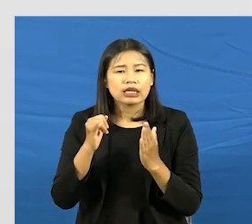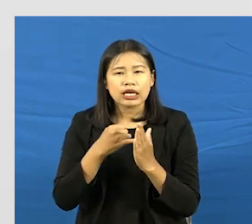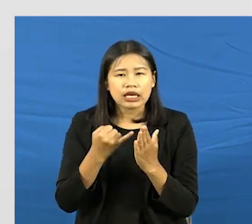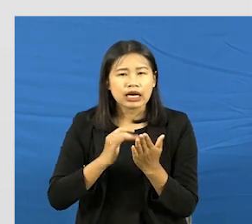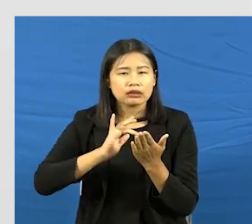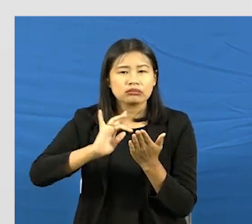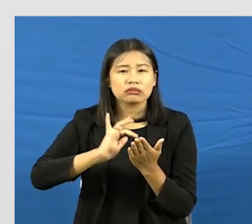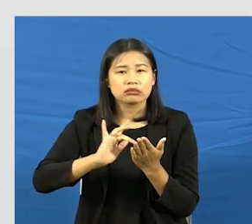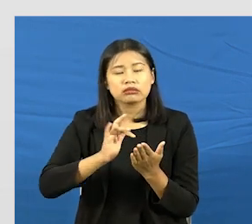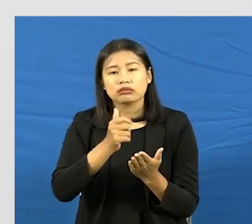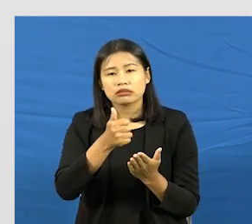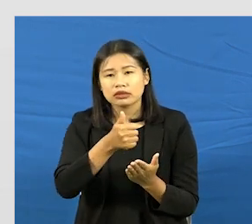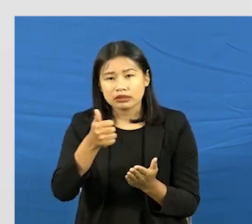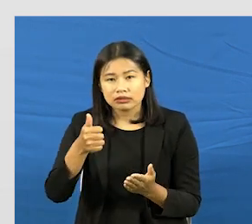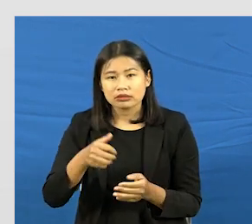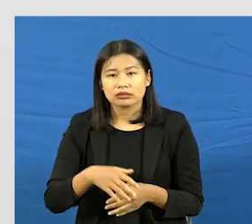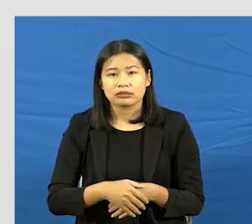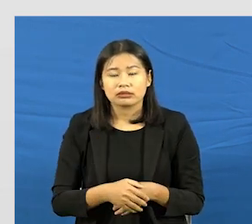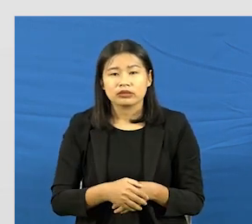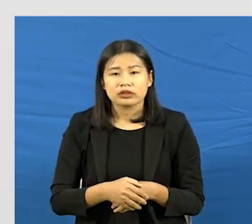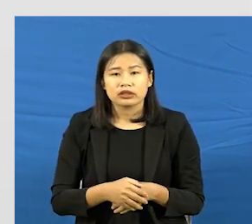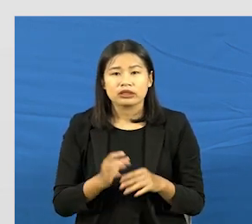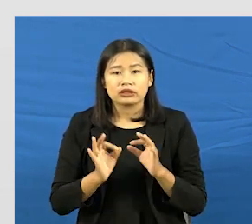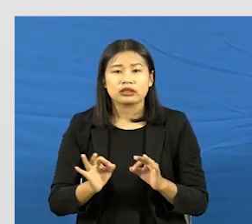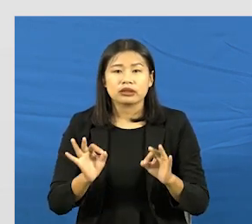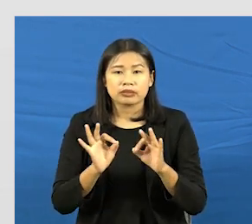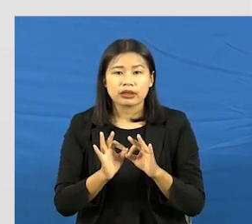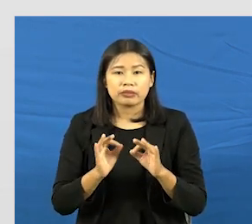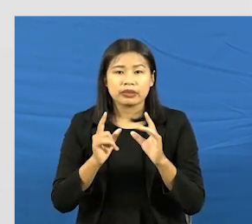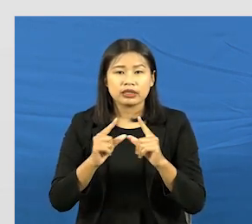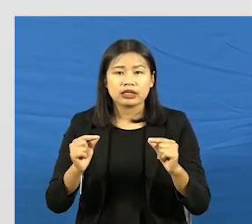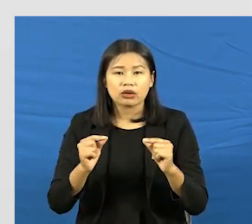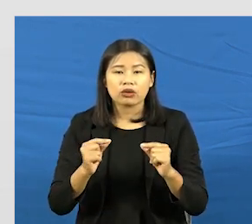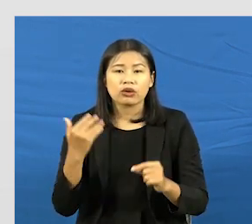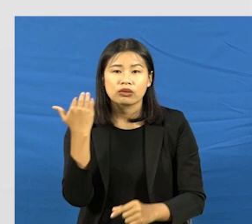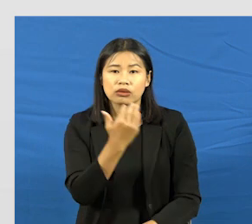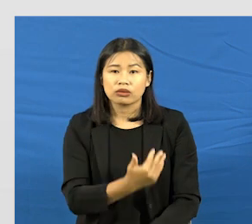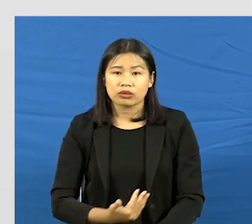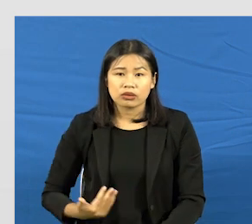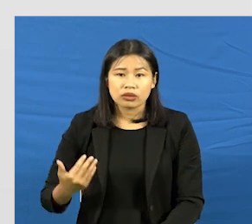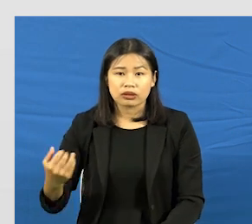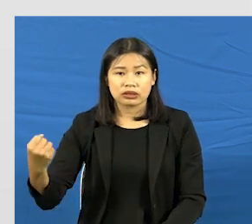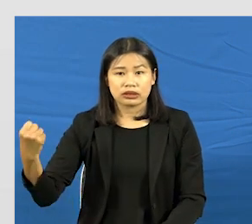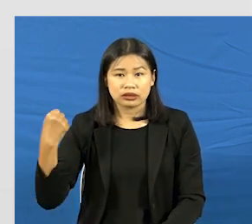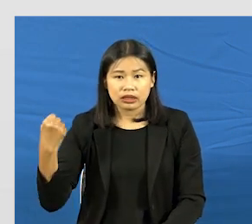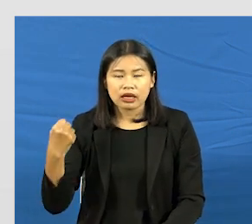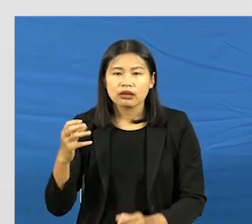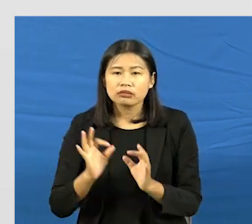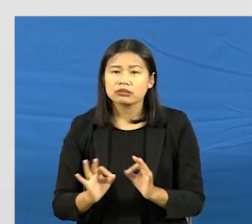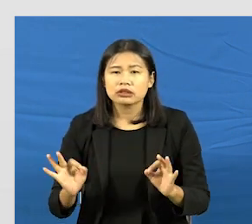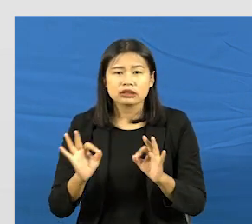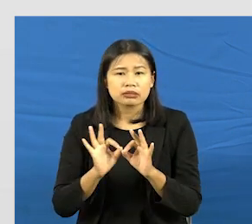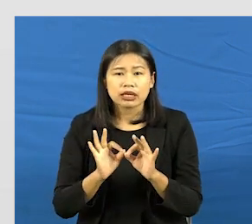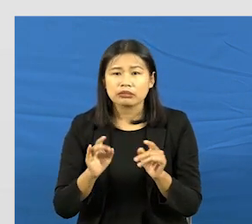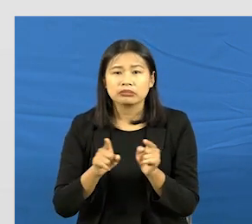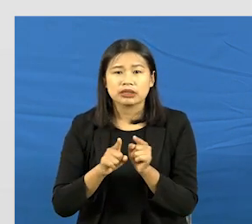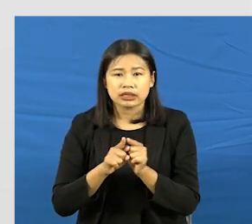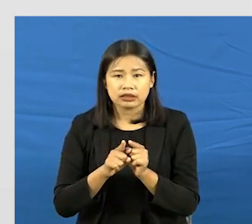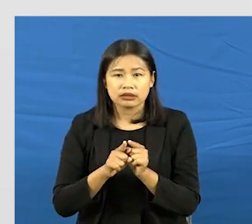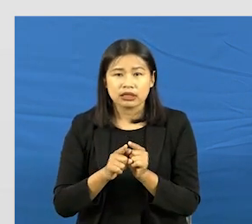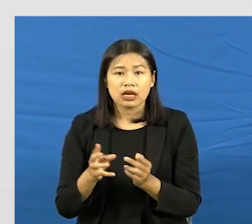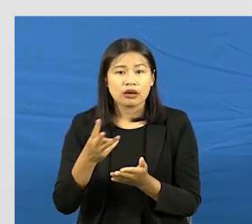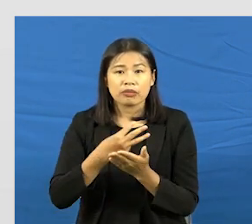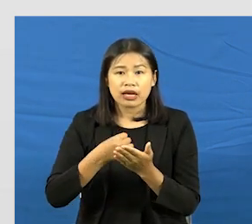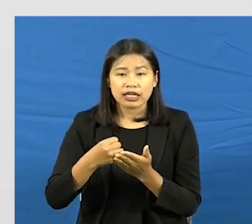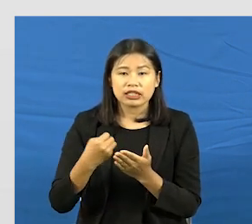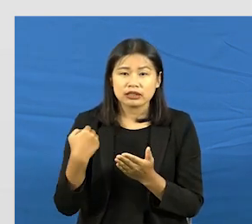อีกเรื่องหนึ่งนะครับเรื่องของสุขภาพเรื่องของสุขภาพนี่ก็เป็นเรื่องสำคัญนะครับมหาวิทยาลัยเรามีศูนย์แพทย์ของมหาวิทยาลัยที่จะคอยดู